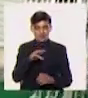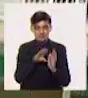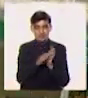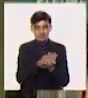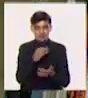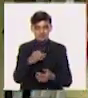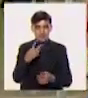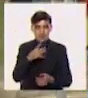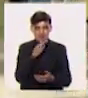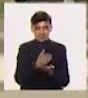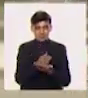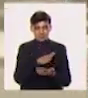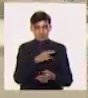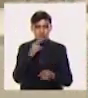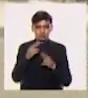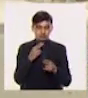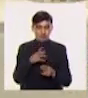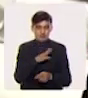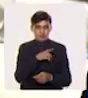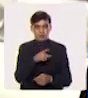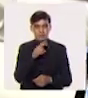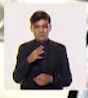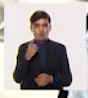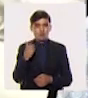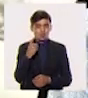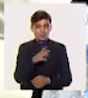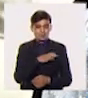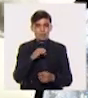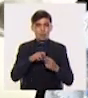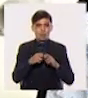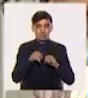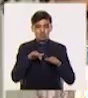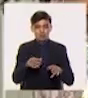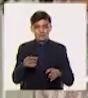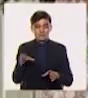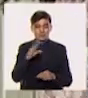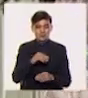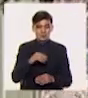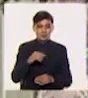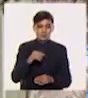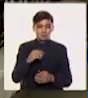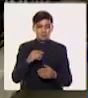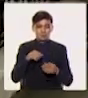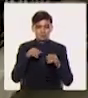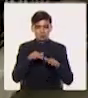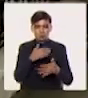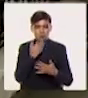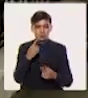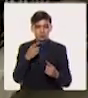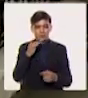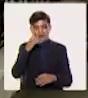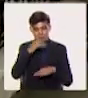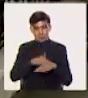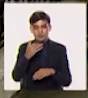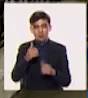денсаулық сақтау басқармасына арыз жаудырып келген пәтер иелері. Бұл мәселені шешуге шенділер құлықсыз деп отыр. Акиматтың